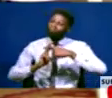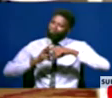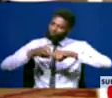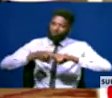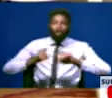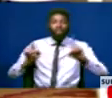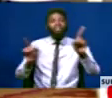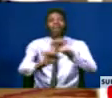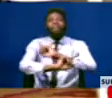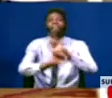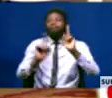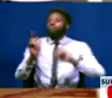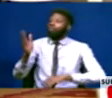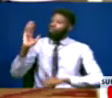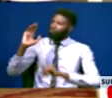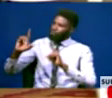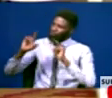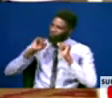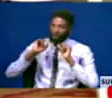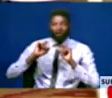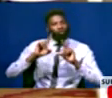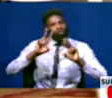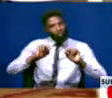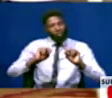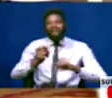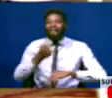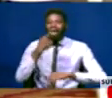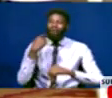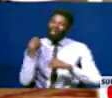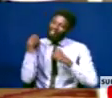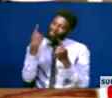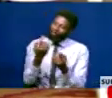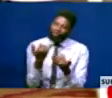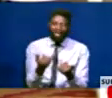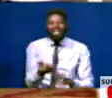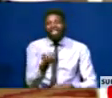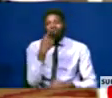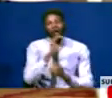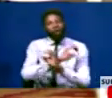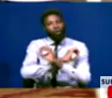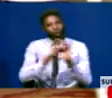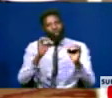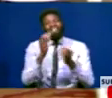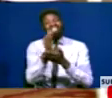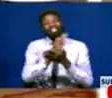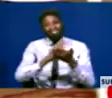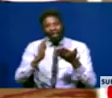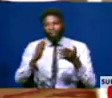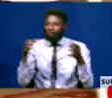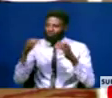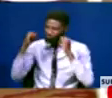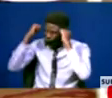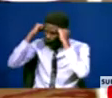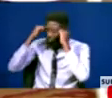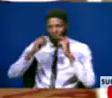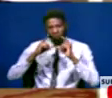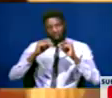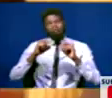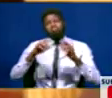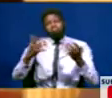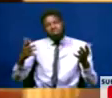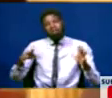ndiye alisema tusikunywe dawa. Hata sasa hatutakunywa. Wengine naye wakaingia wana wamesoma, wakasema tutakunywa dawa. Si